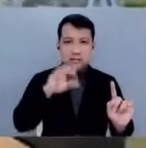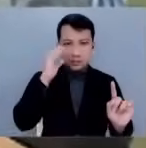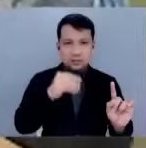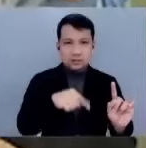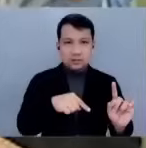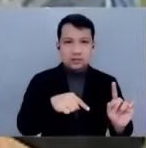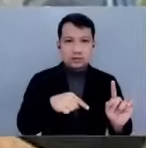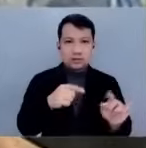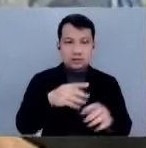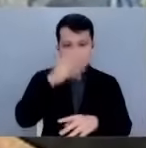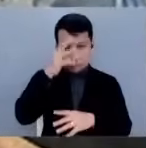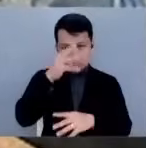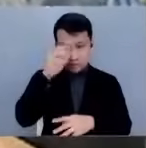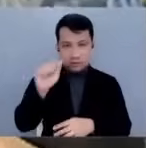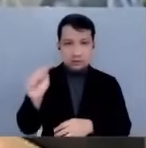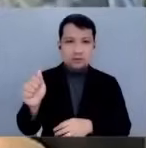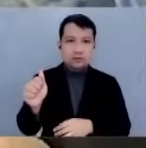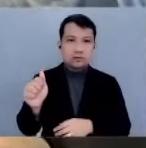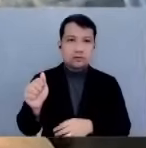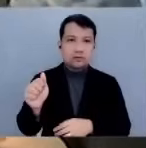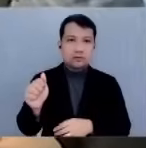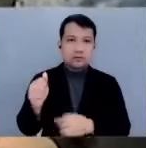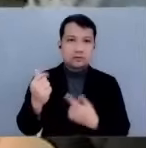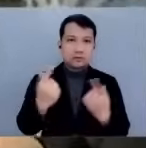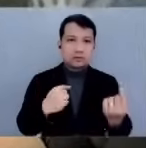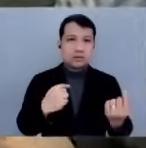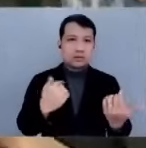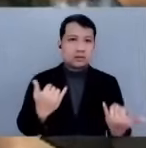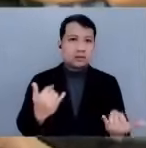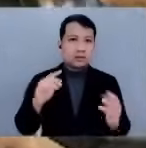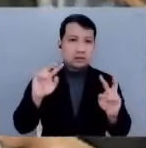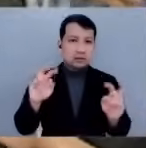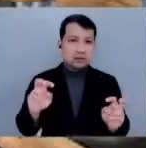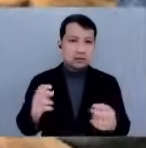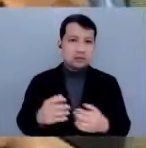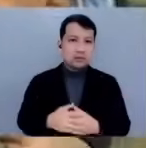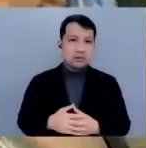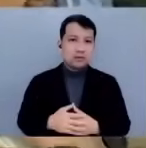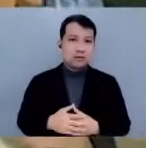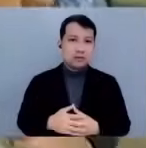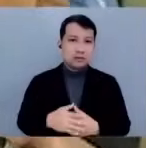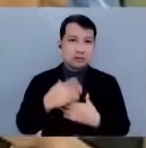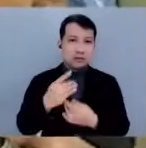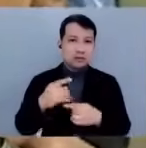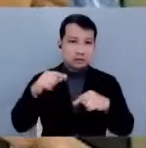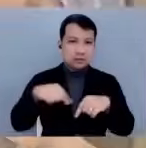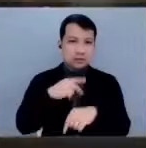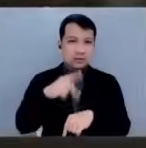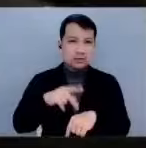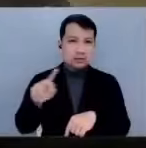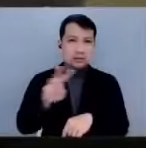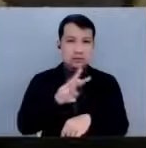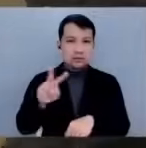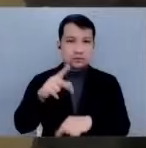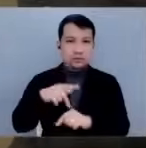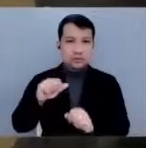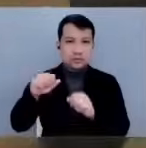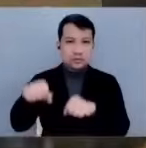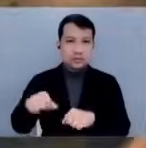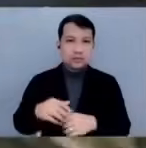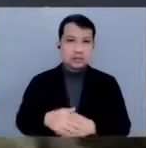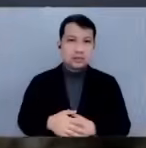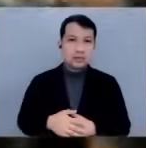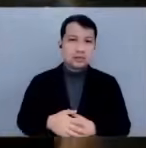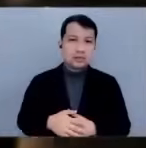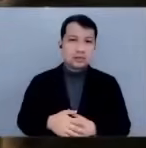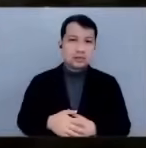gumagawa. Sila pala yung nagkompromiso nitong interest ng ating bansa dyan sa West Philippine Sea. Unang